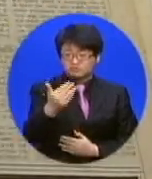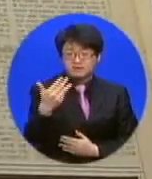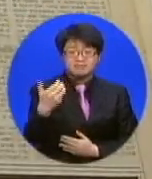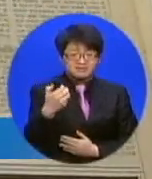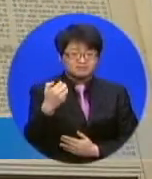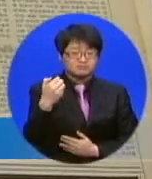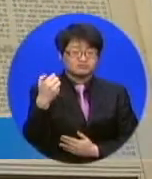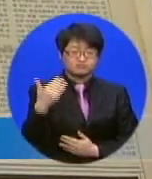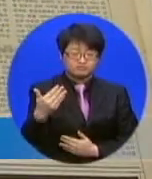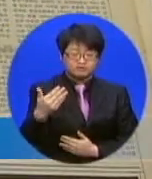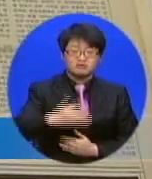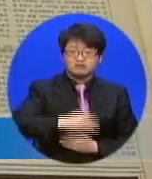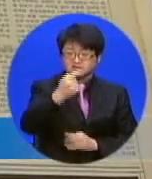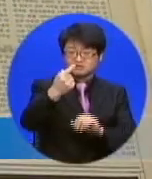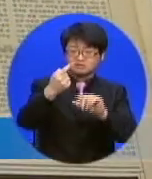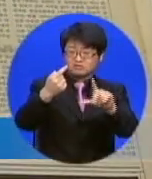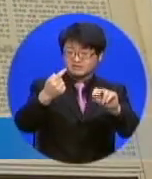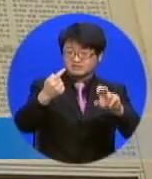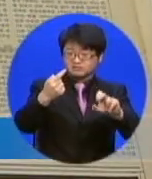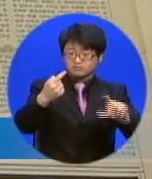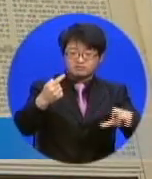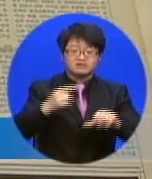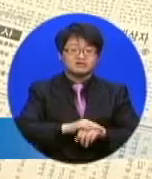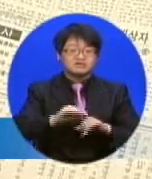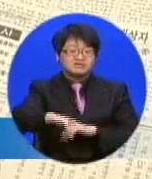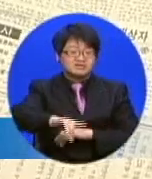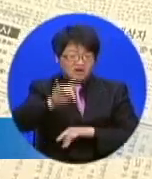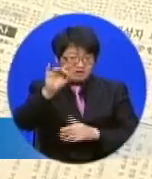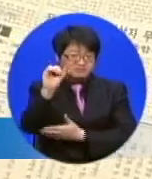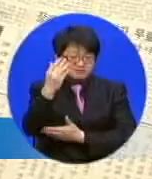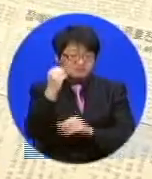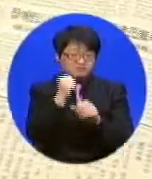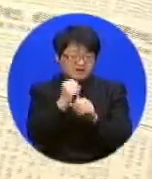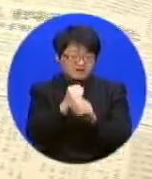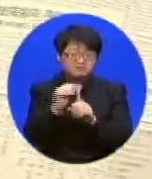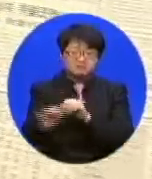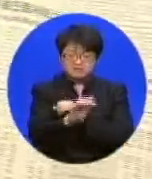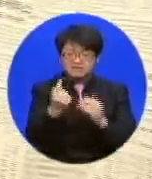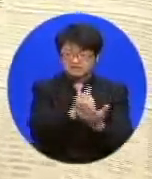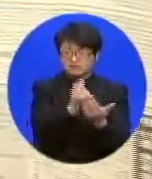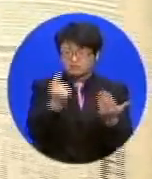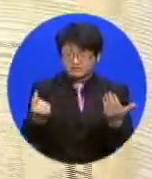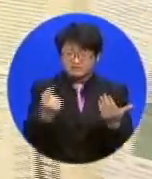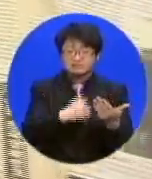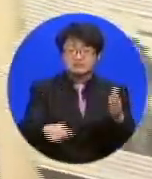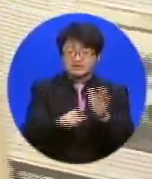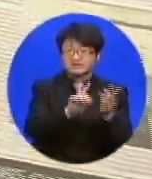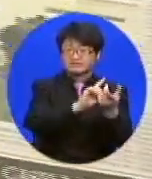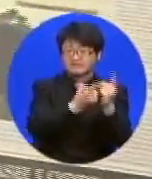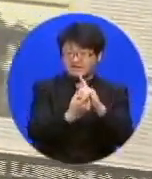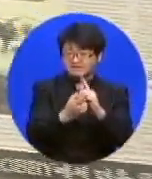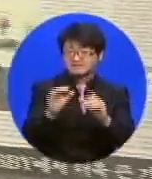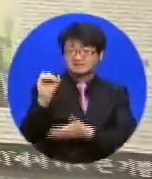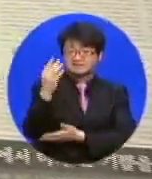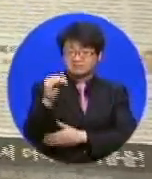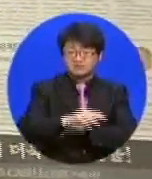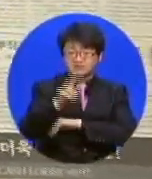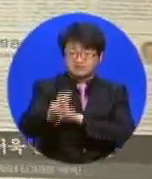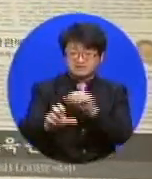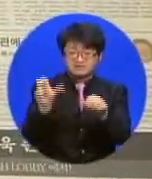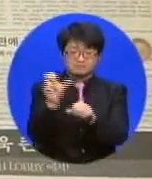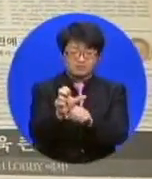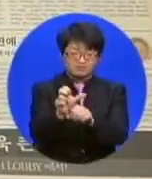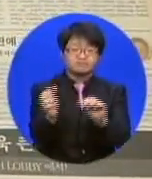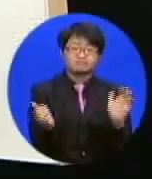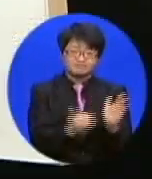1989년 1월 26일 장애인 신문 첫 지면 발행. 우리 사회의 소외계층을 위한 대변지로 지난 25년을